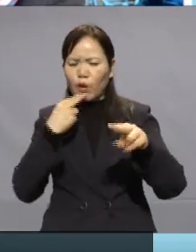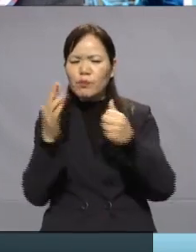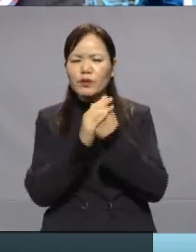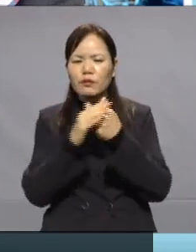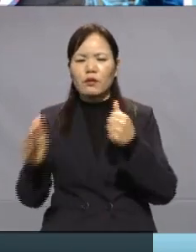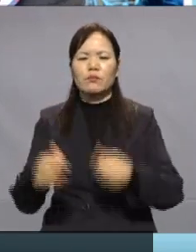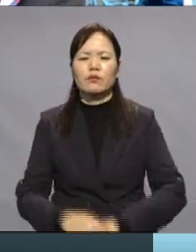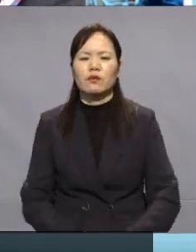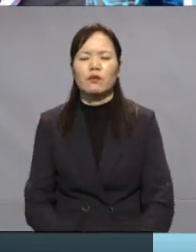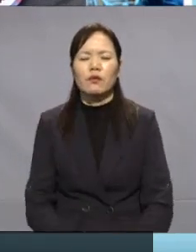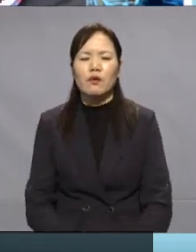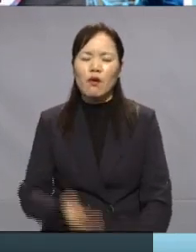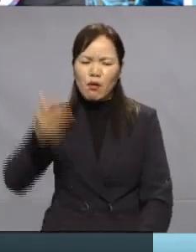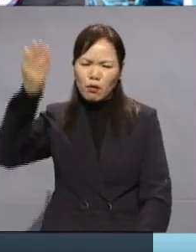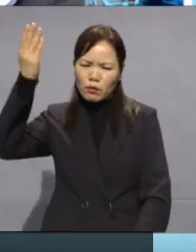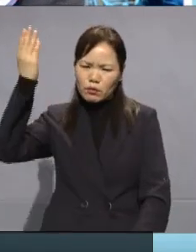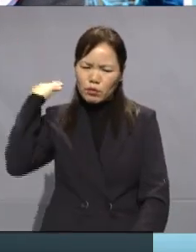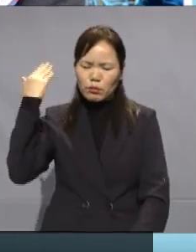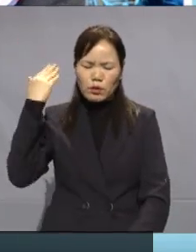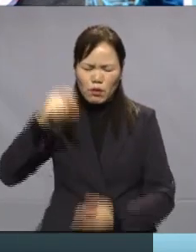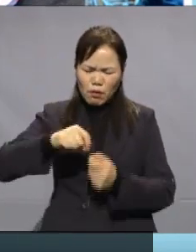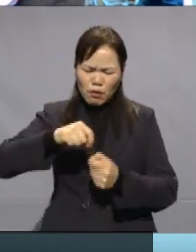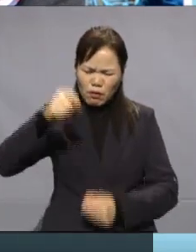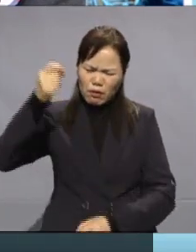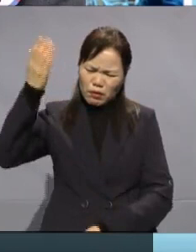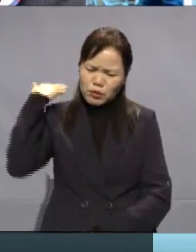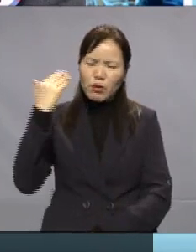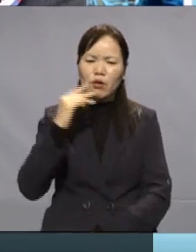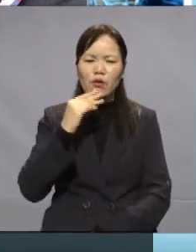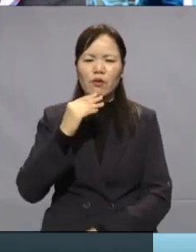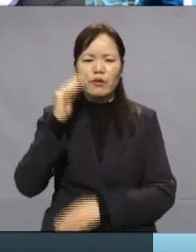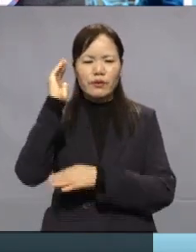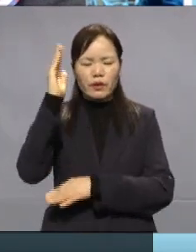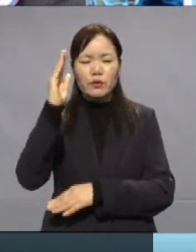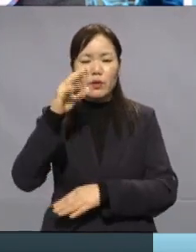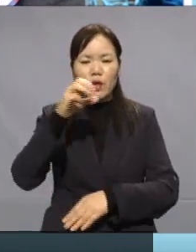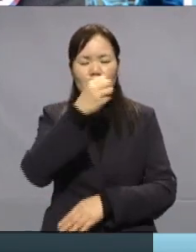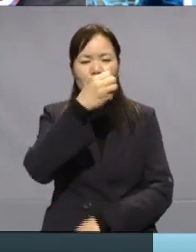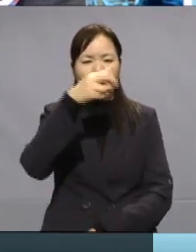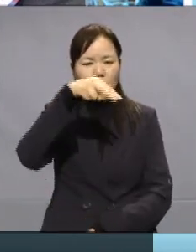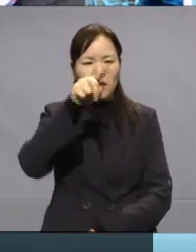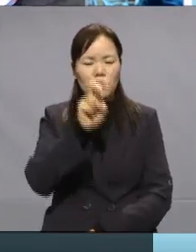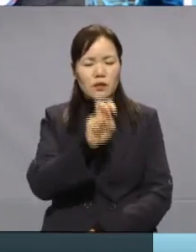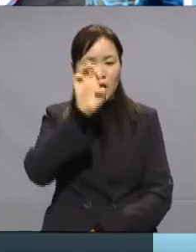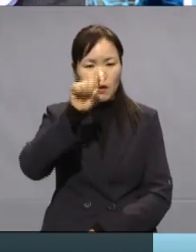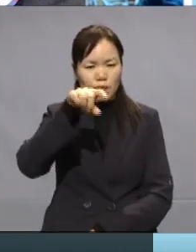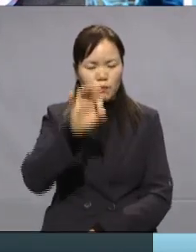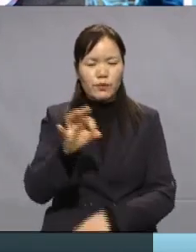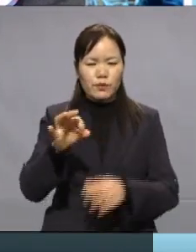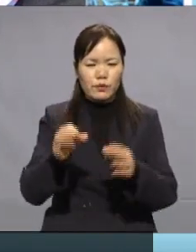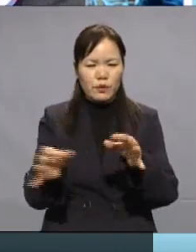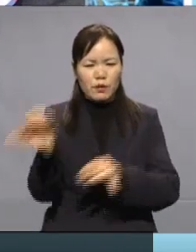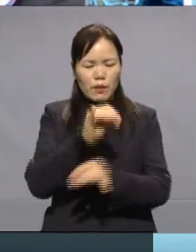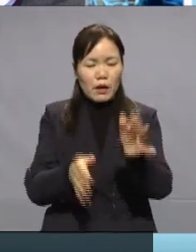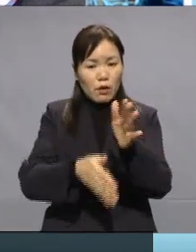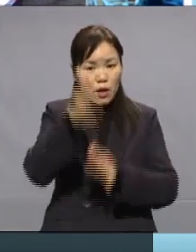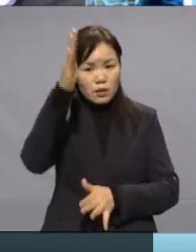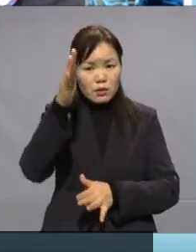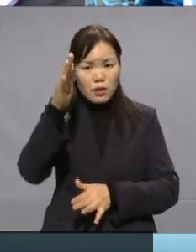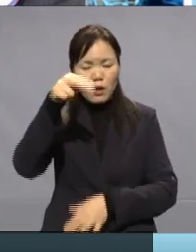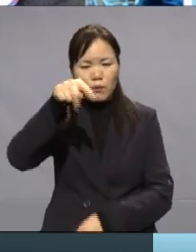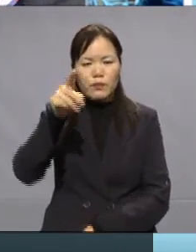참사가 벌어진 겁니다 과거에도 뭐 오래된 얘기지만 뭐 상품백화점 성수대교 국민들이 정말 충격적인